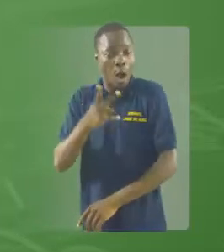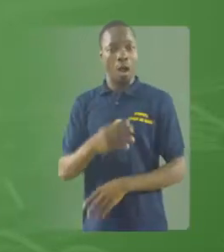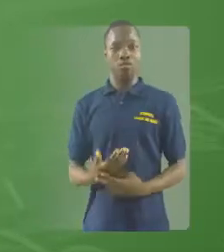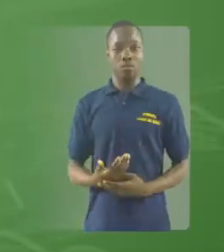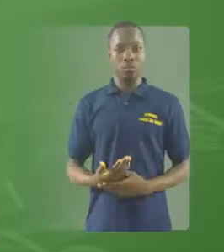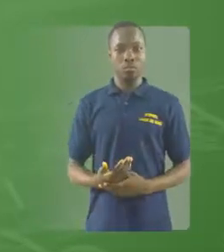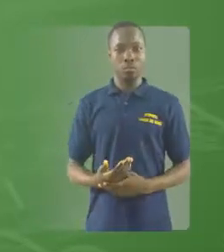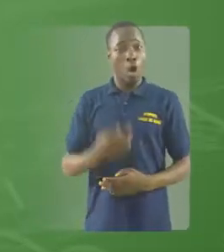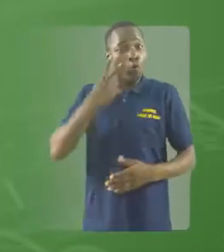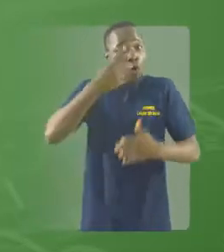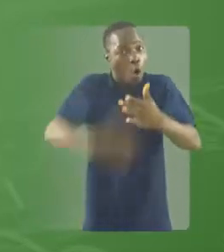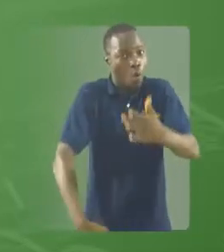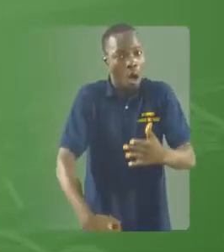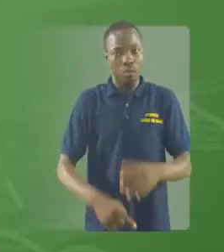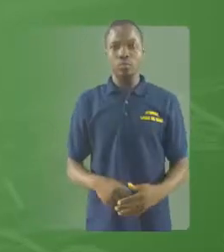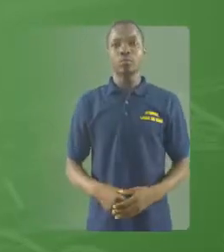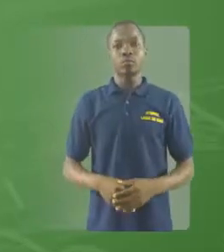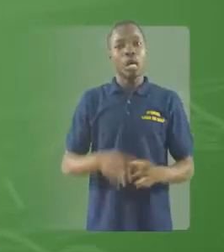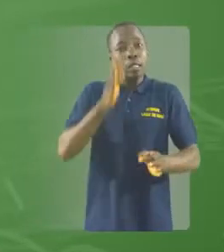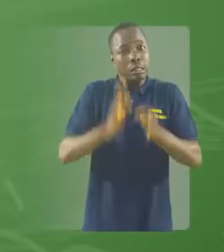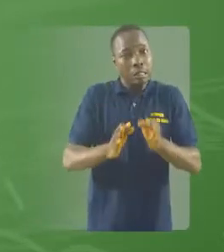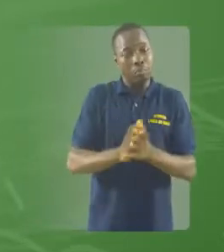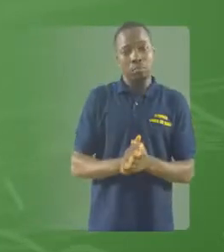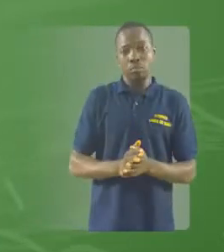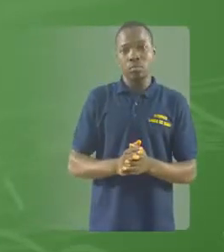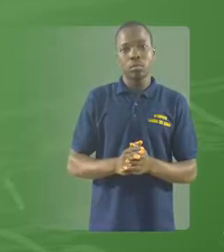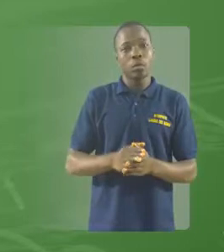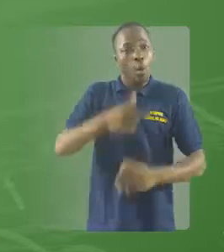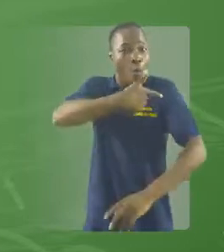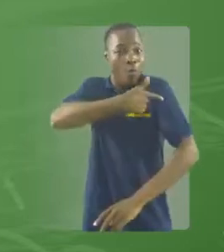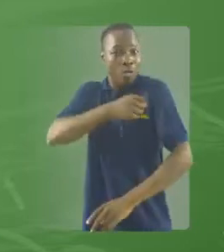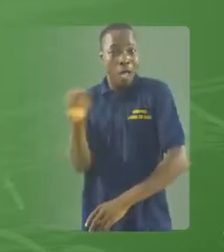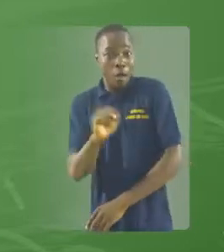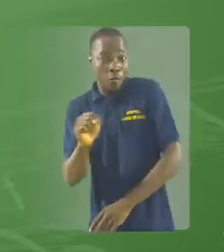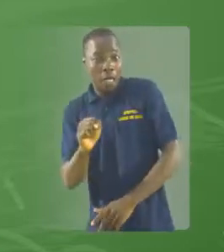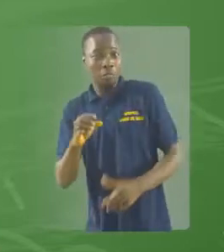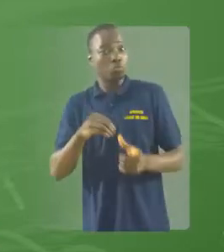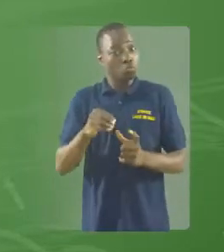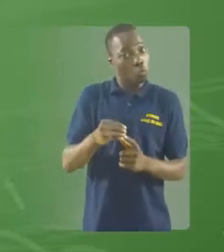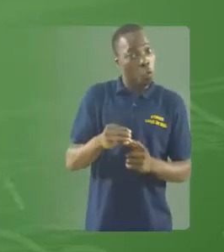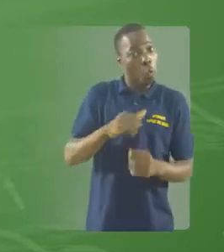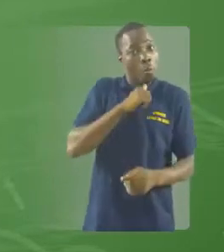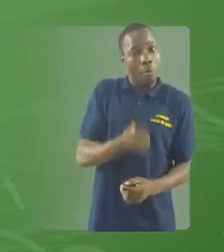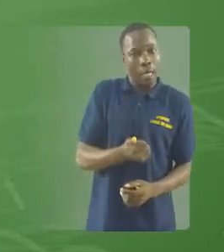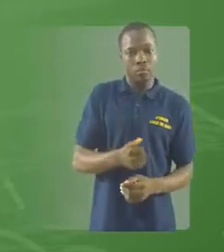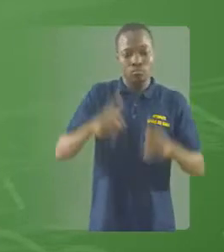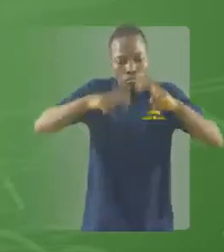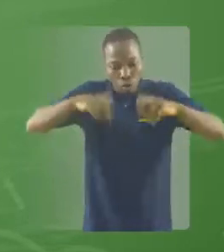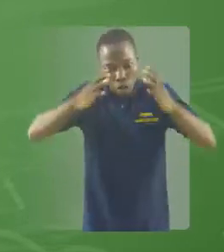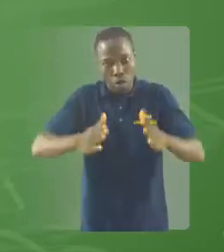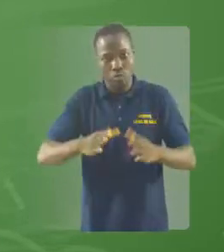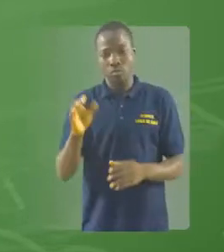personnes. Pour savoir l'efficacité de ce vaccin, les chercheurs vont utiliser un